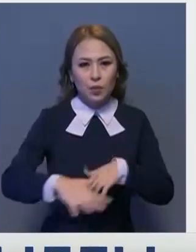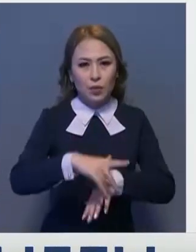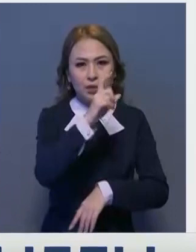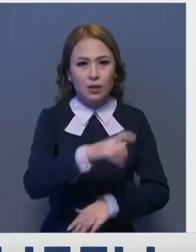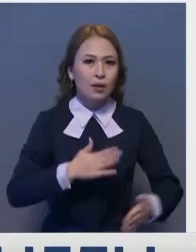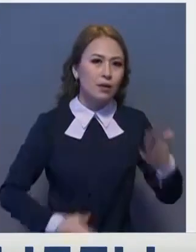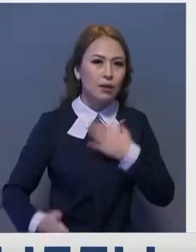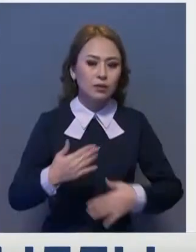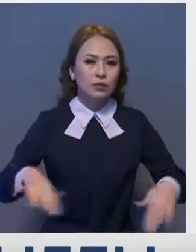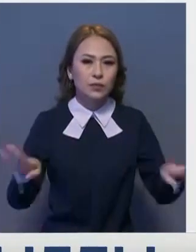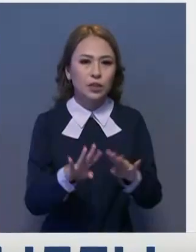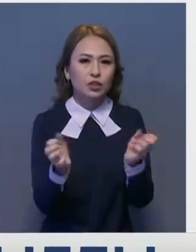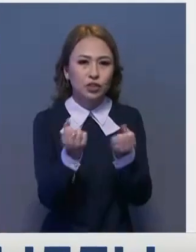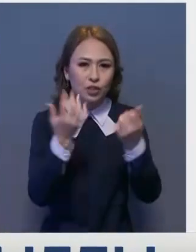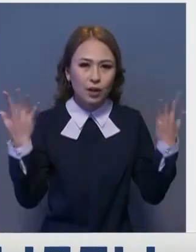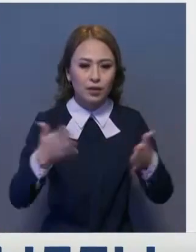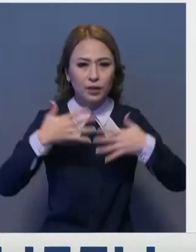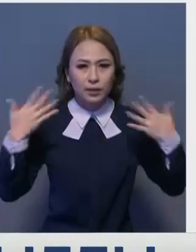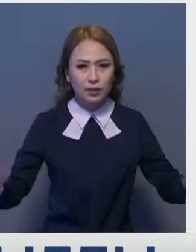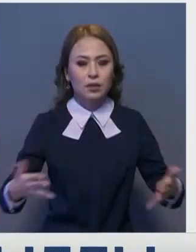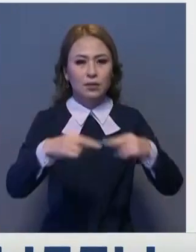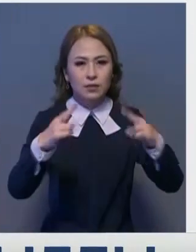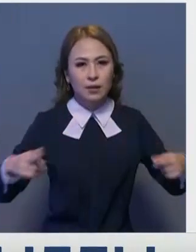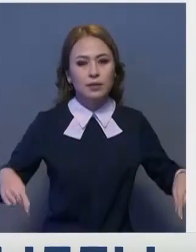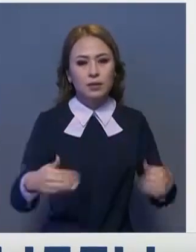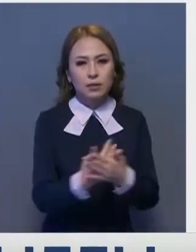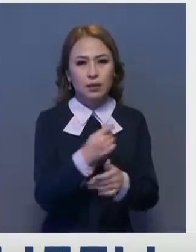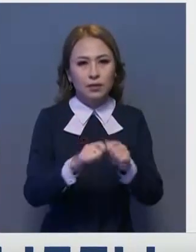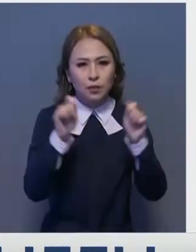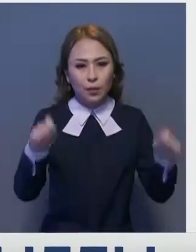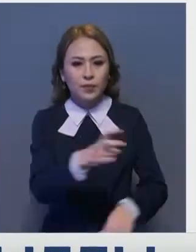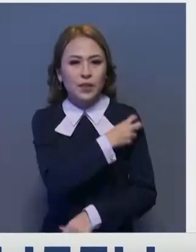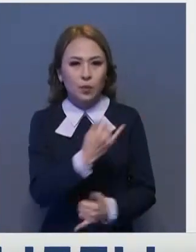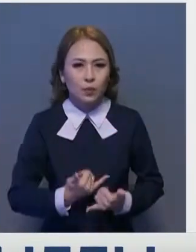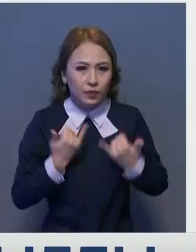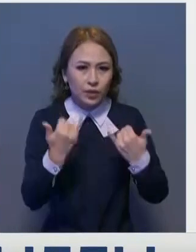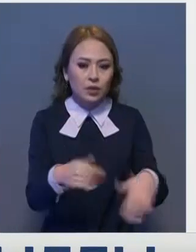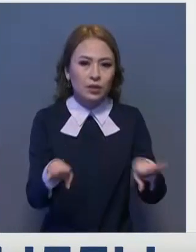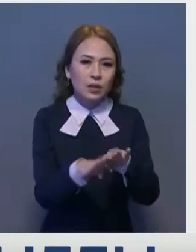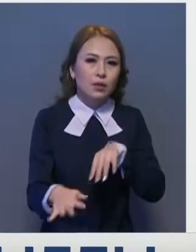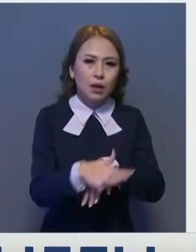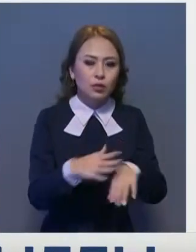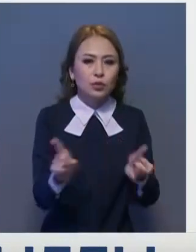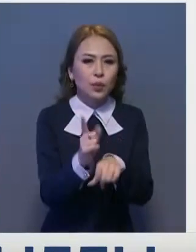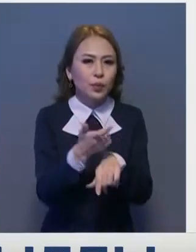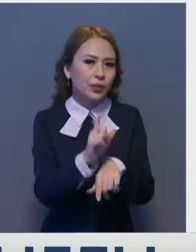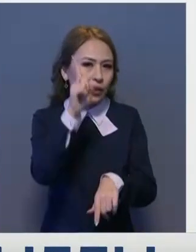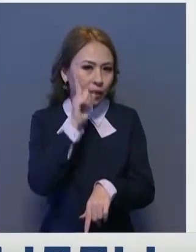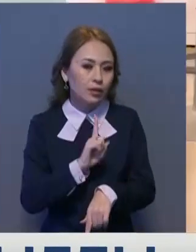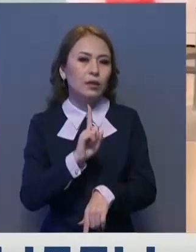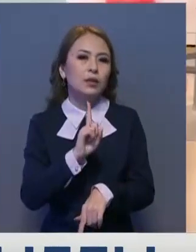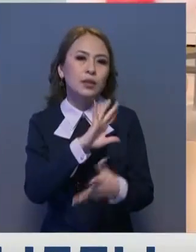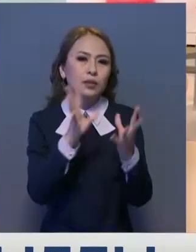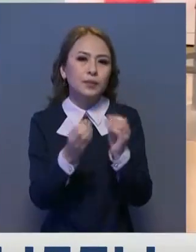отыр. Мынандай жарық кең үлкен зданияға кіру деген дәрігерлерге енді халық ішінде өте ыңғайлы,